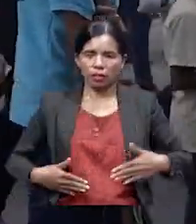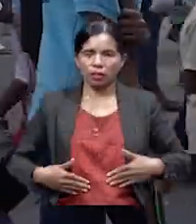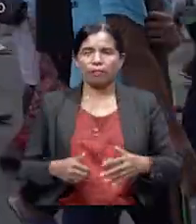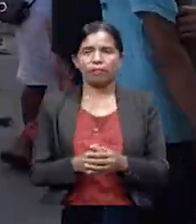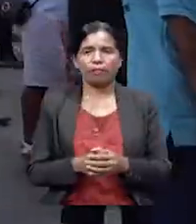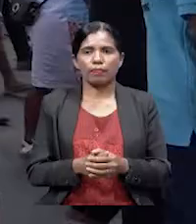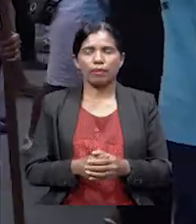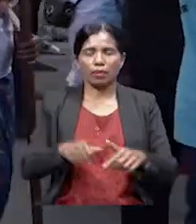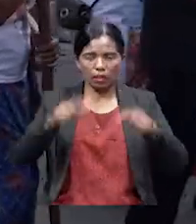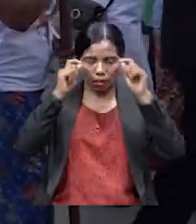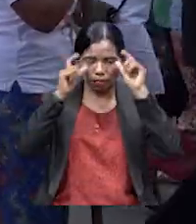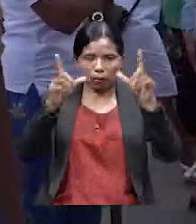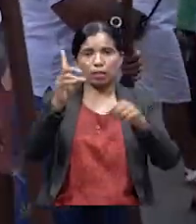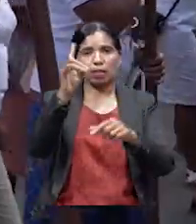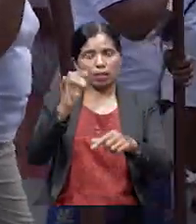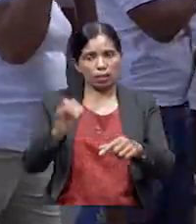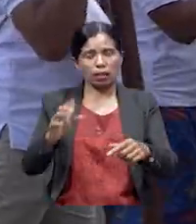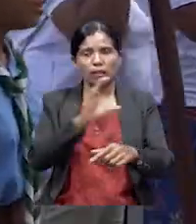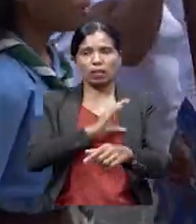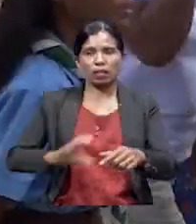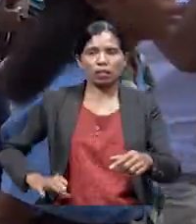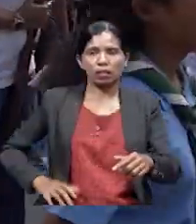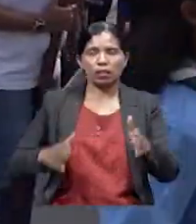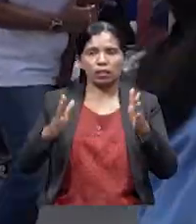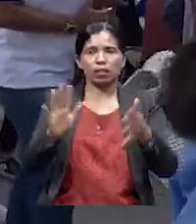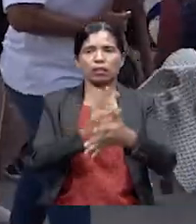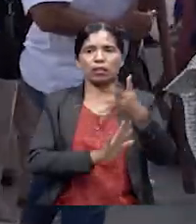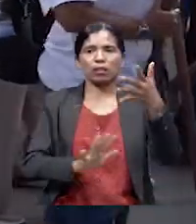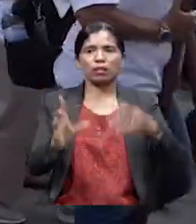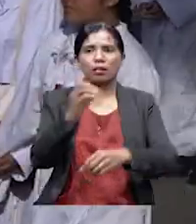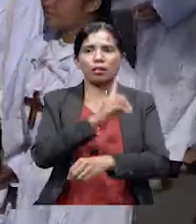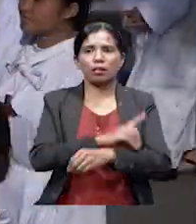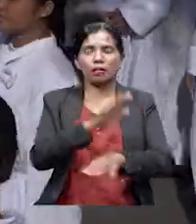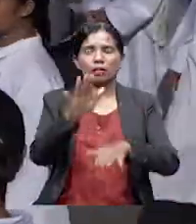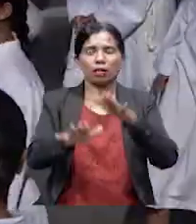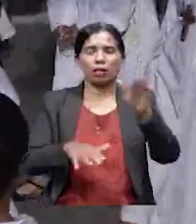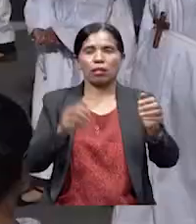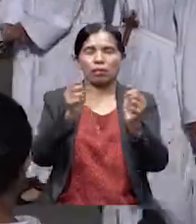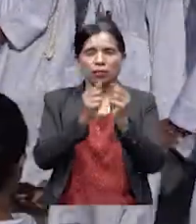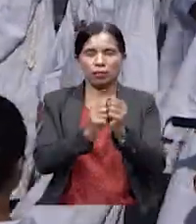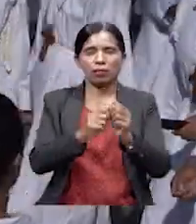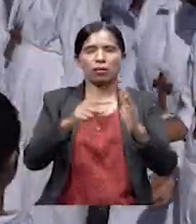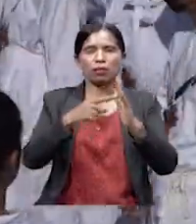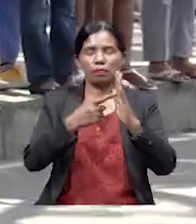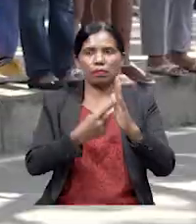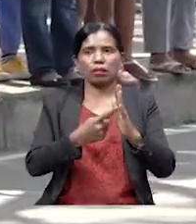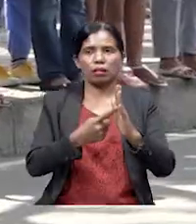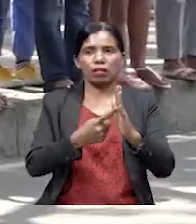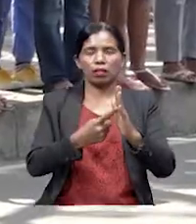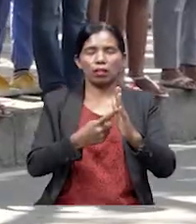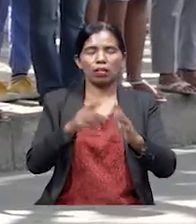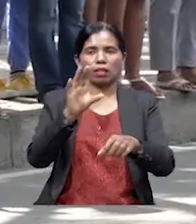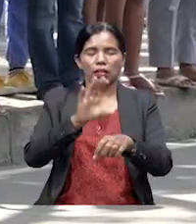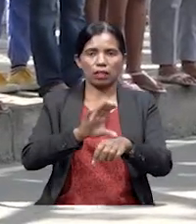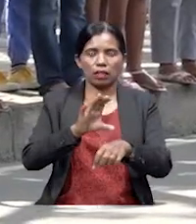iha Kapital Dili, Sarani Sira celebra Lorong Corpo de Deus ho Prosesão, Nebe Hahu Husi Paroquia Imaculada